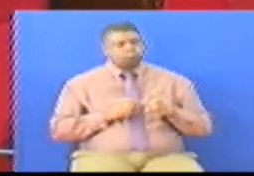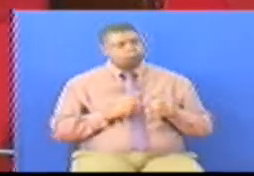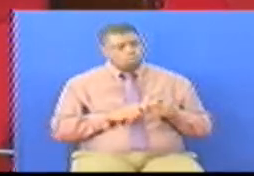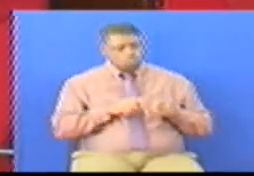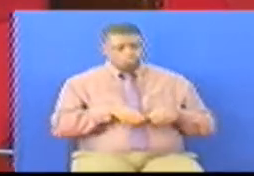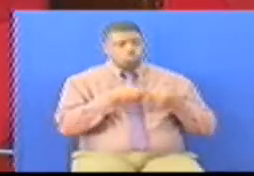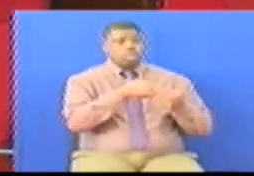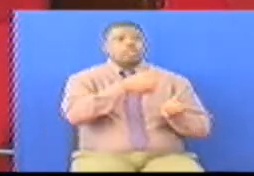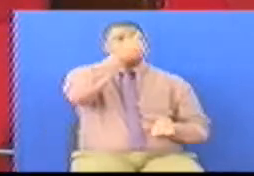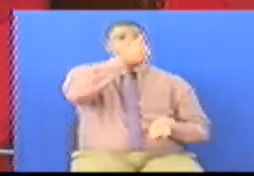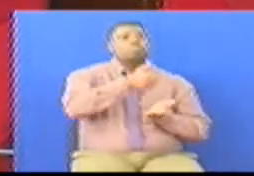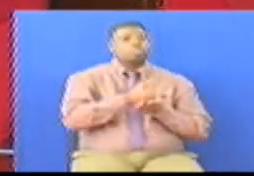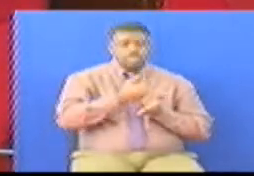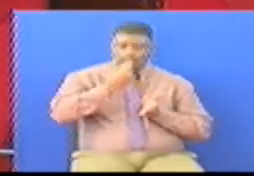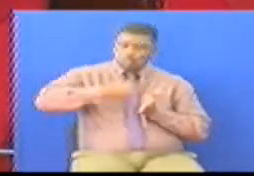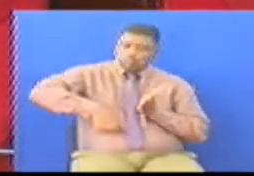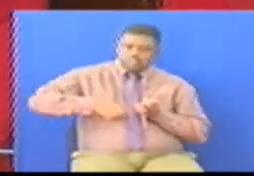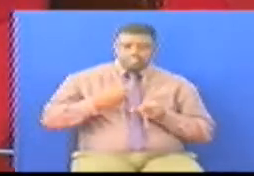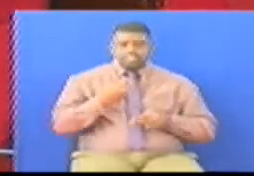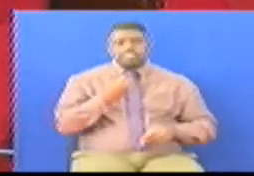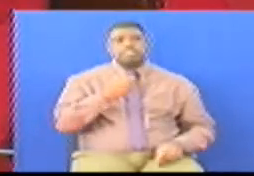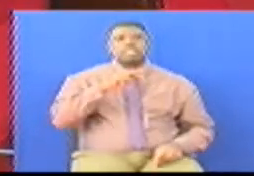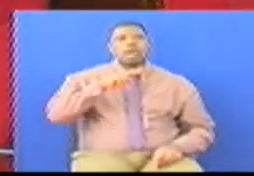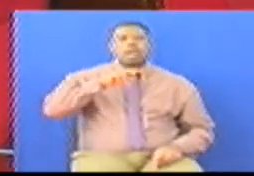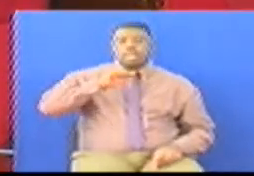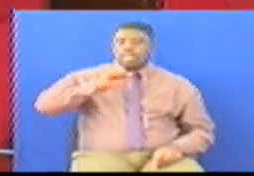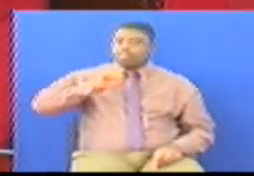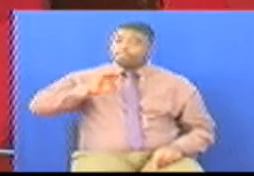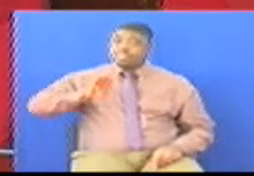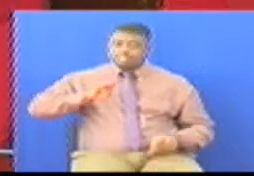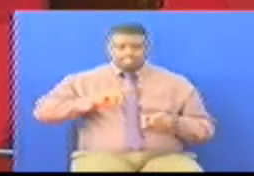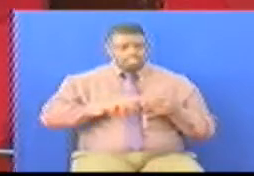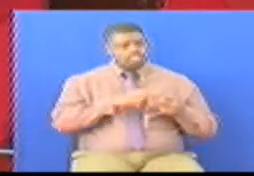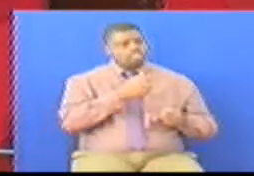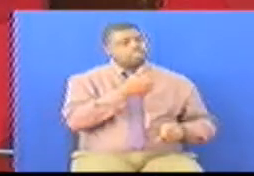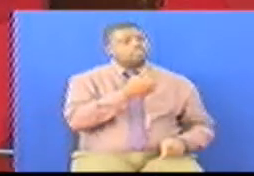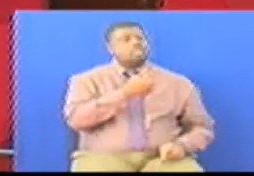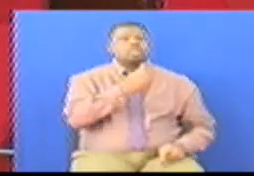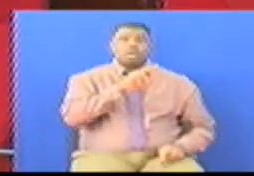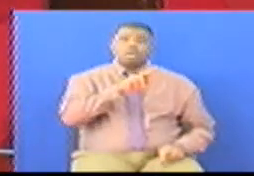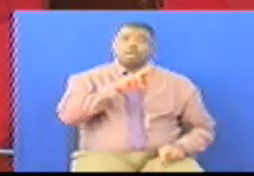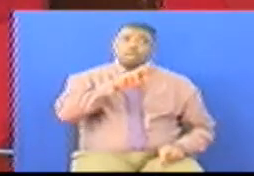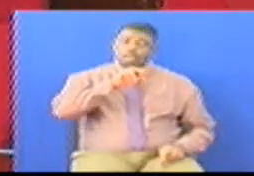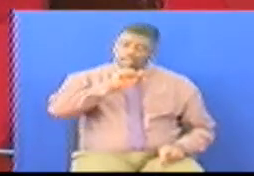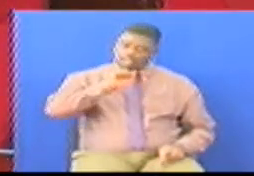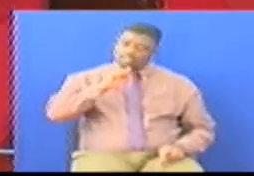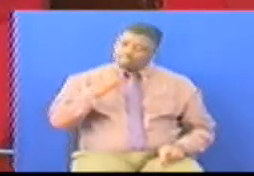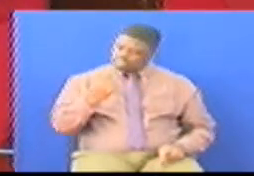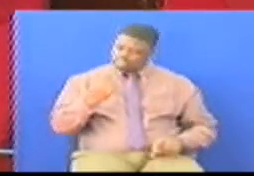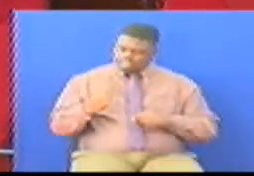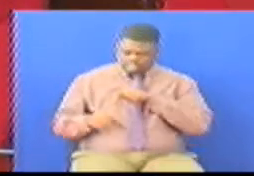utoaji wa maamuzi ya kodi TRAB na TRIT